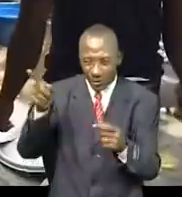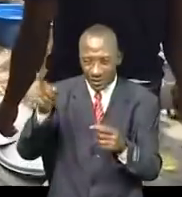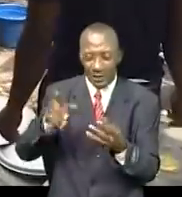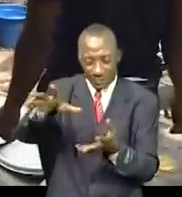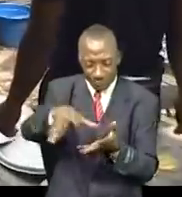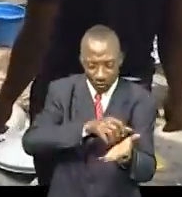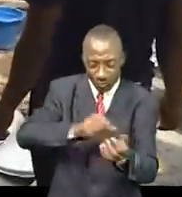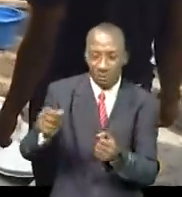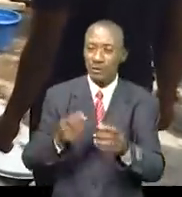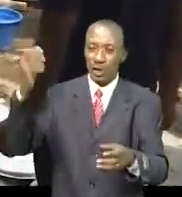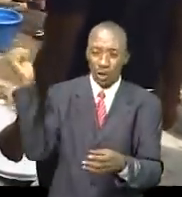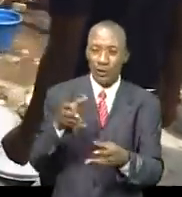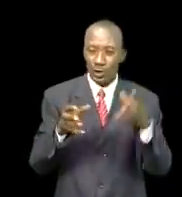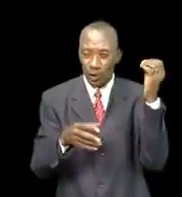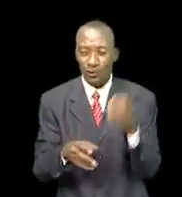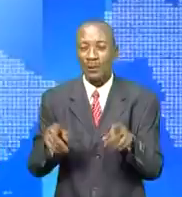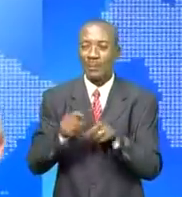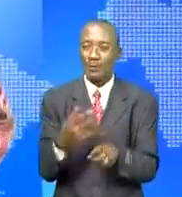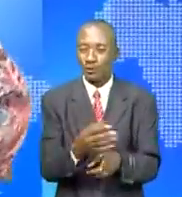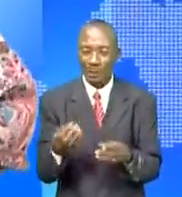prisonniers emportés.